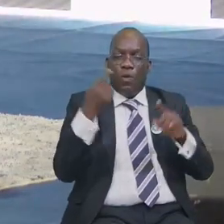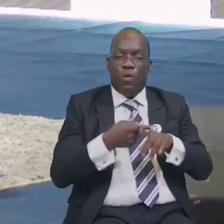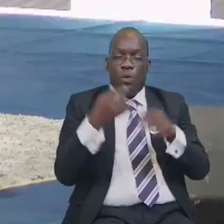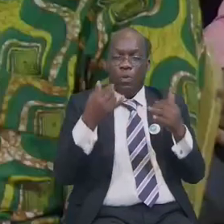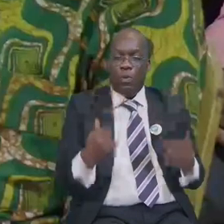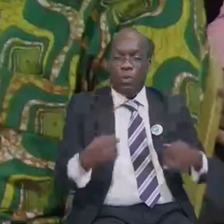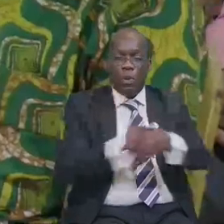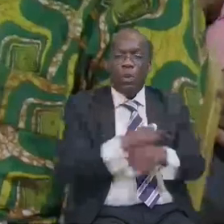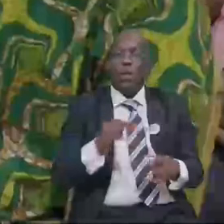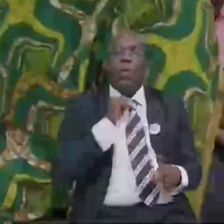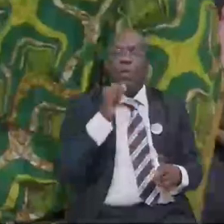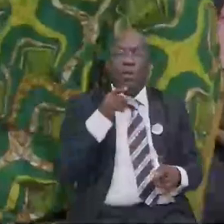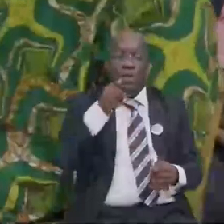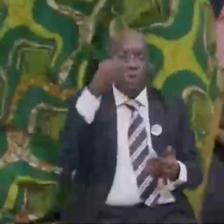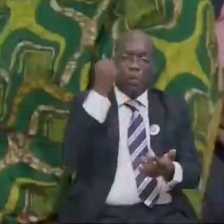Verset